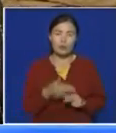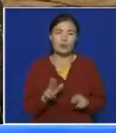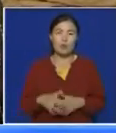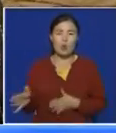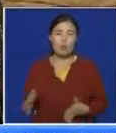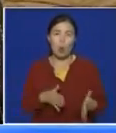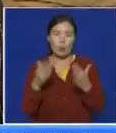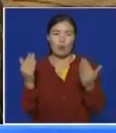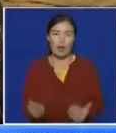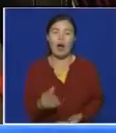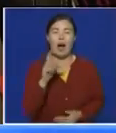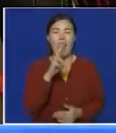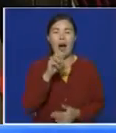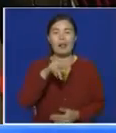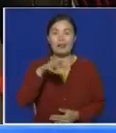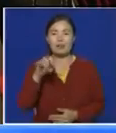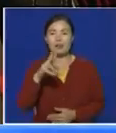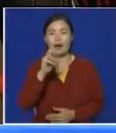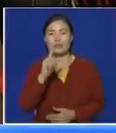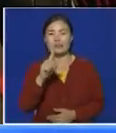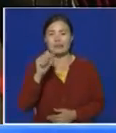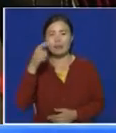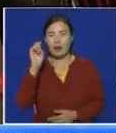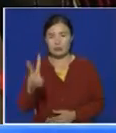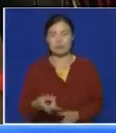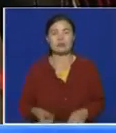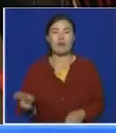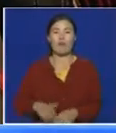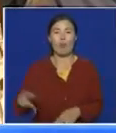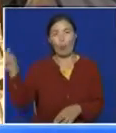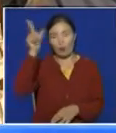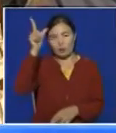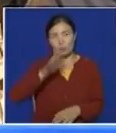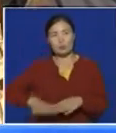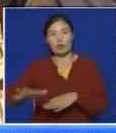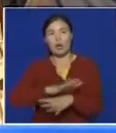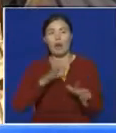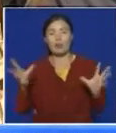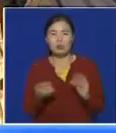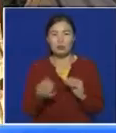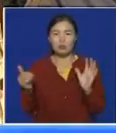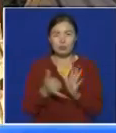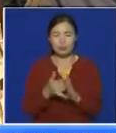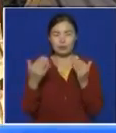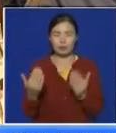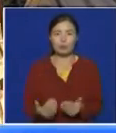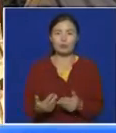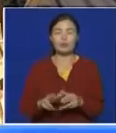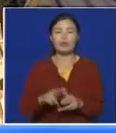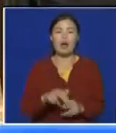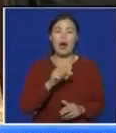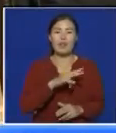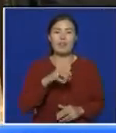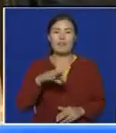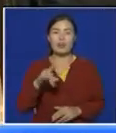Шелкового Пути Алтын-Казган. Фильм будет сниматься за счет средств французской стороны. Помимо съемок состоится и ознакомление с обнаруженными